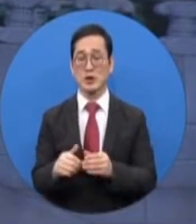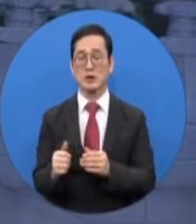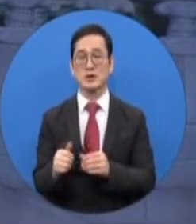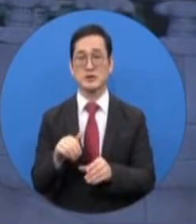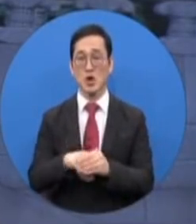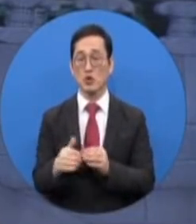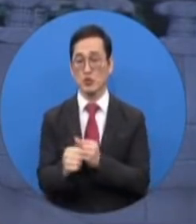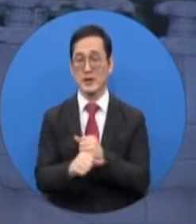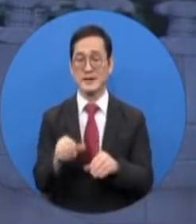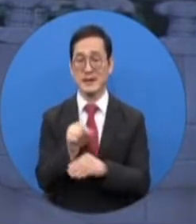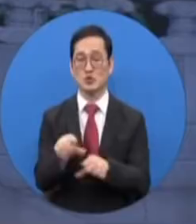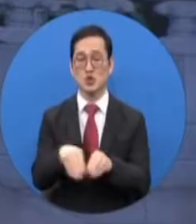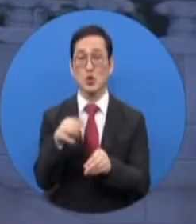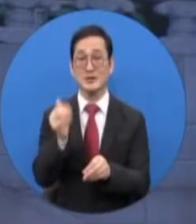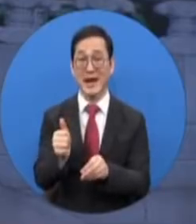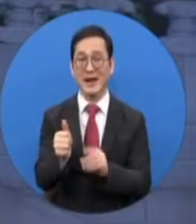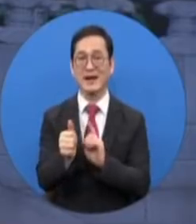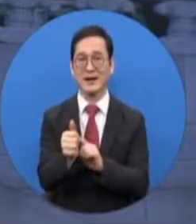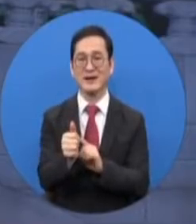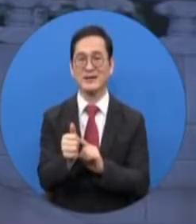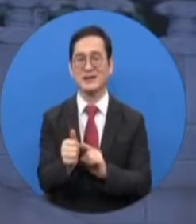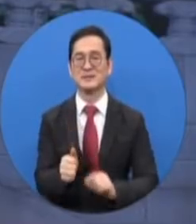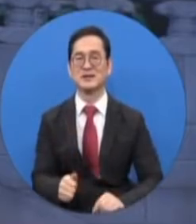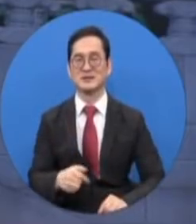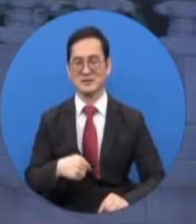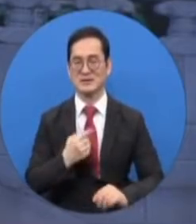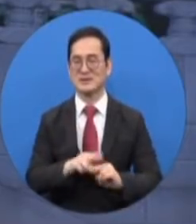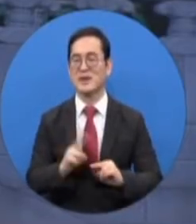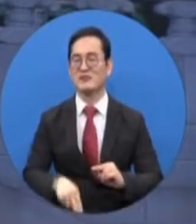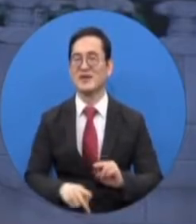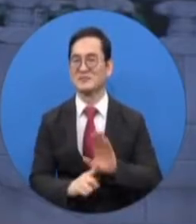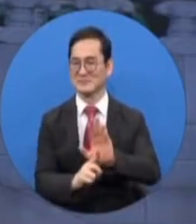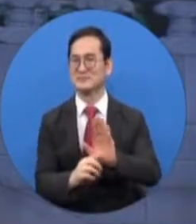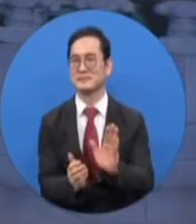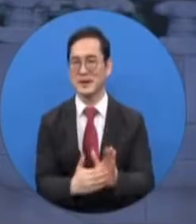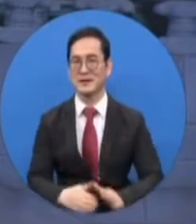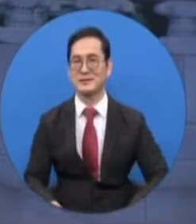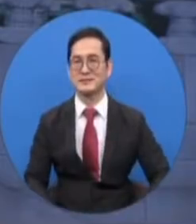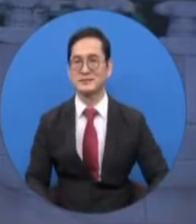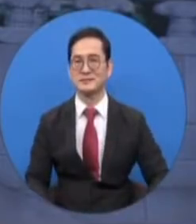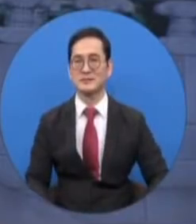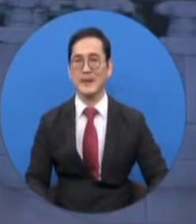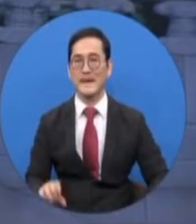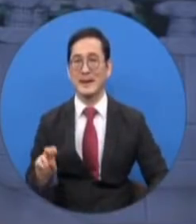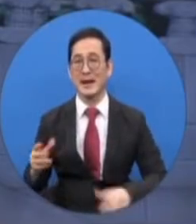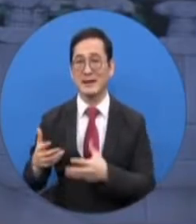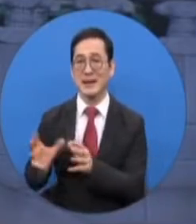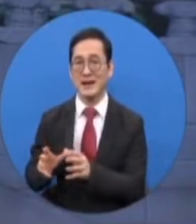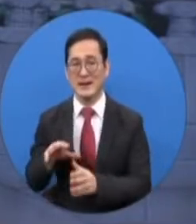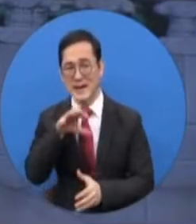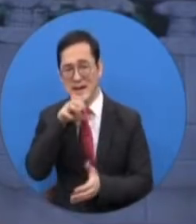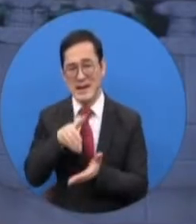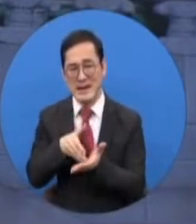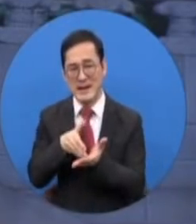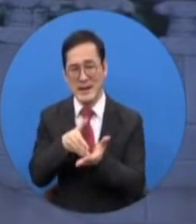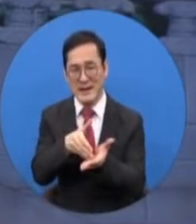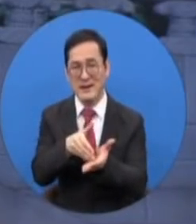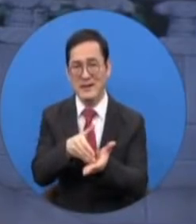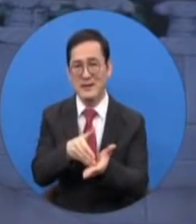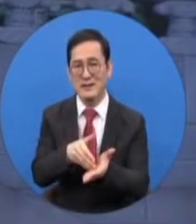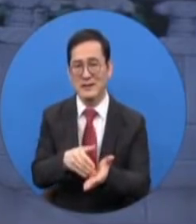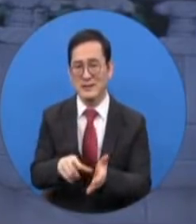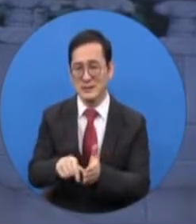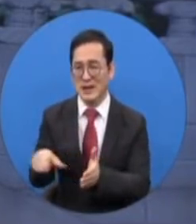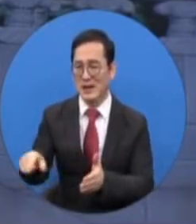돌연 사퇴 의사를 표명했는데 야당, 그러니까 여당이 된 국민의힘 의원들이 항의 방문하자 확진자가 난동